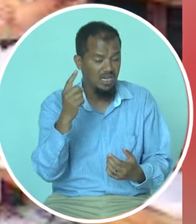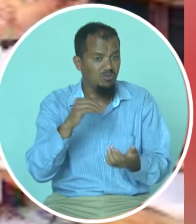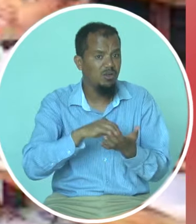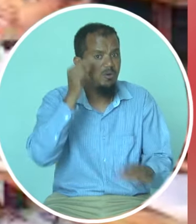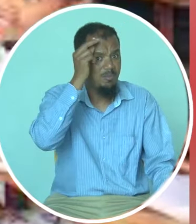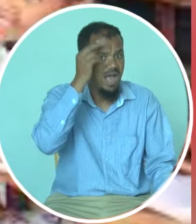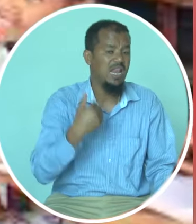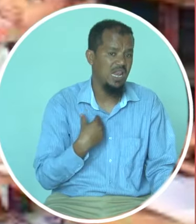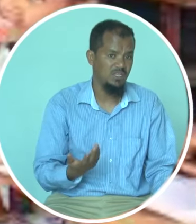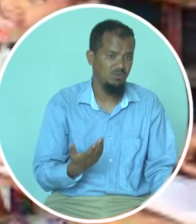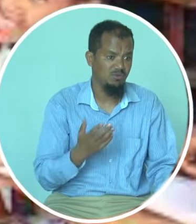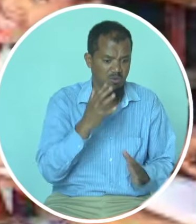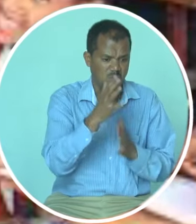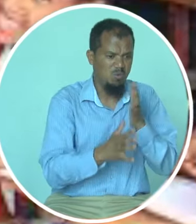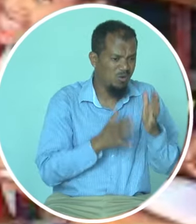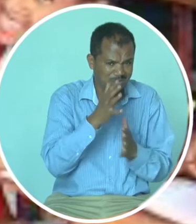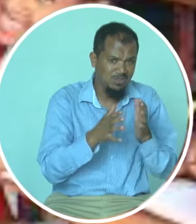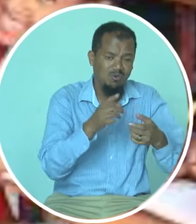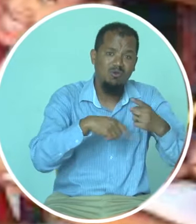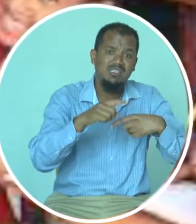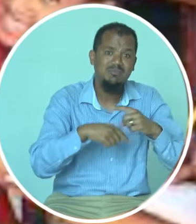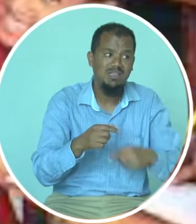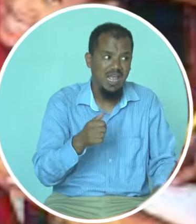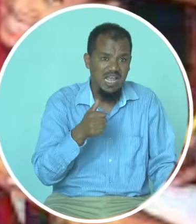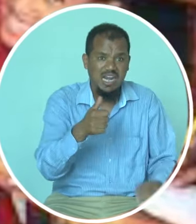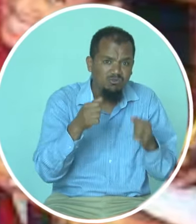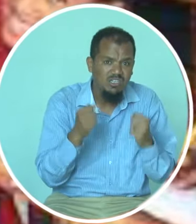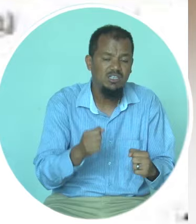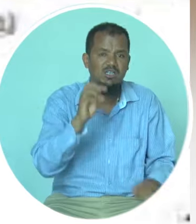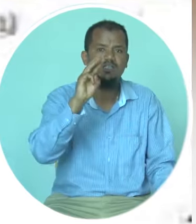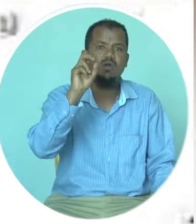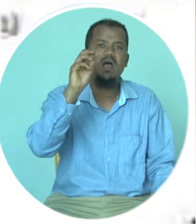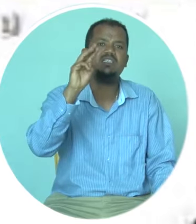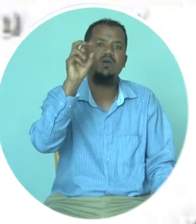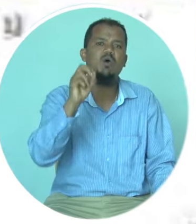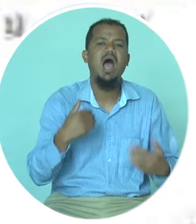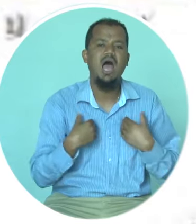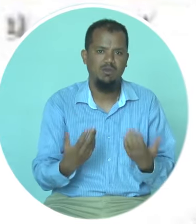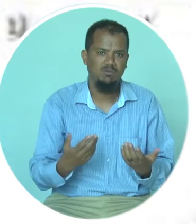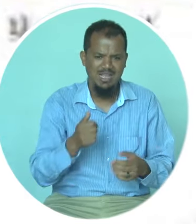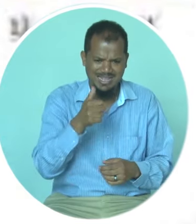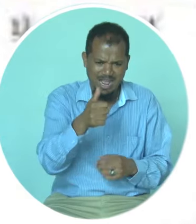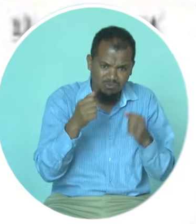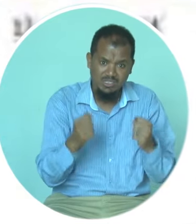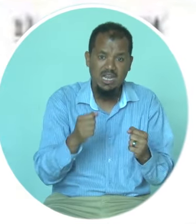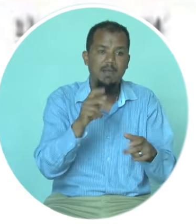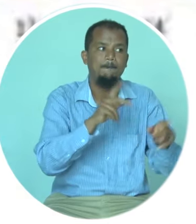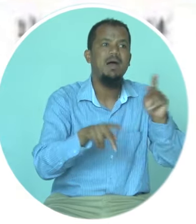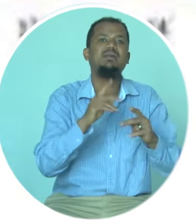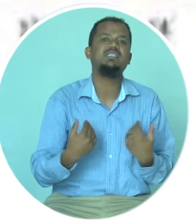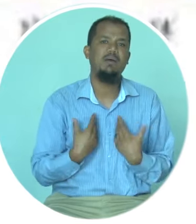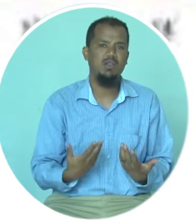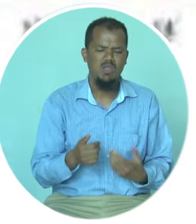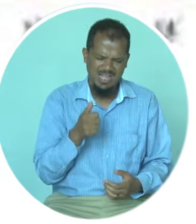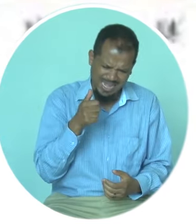ባህል አላቸው። ወደ ምልክት ቋንቋ ደግሞ ስንመጣ ራሱን የቻለ ሰዋሰው አለው፣ ራሱን የቻለ ማህበረሰብ